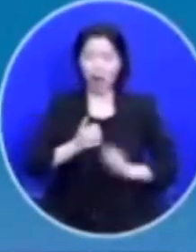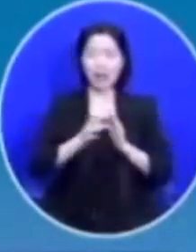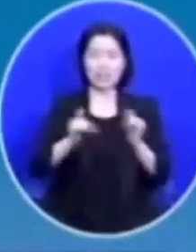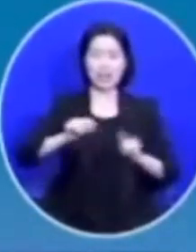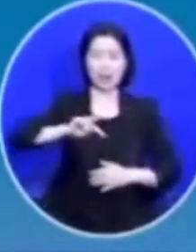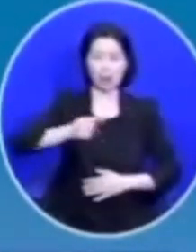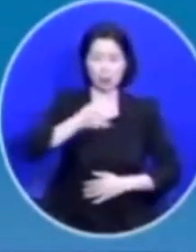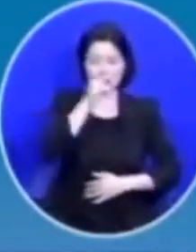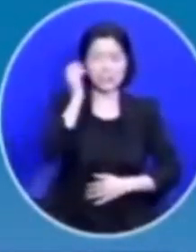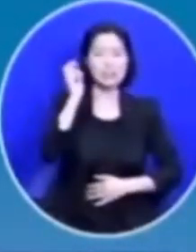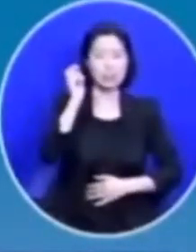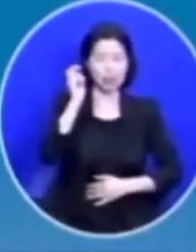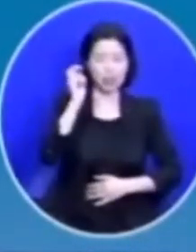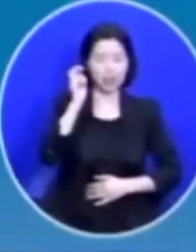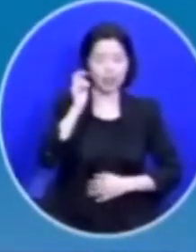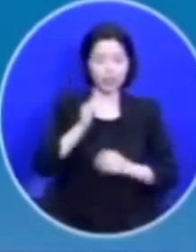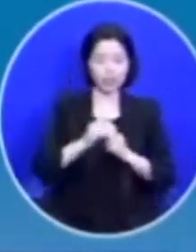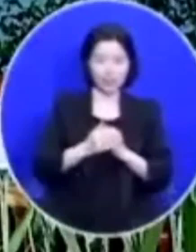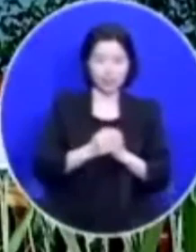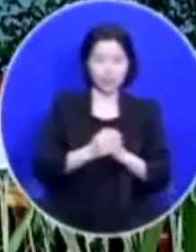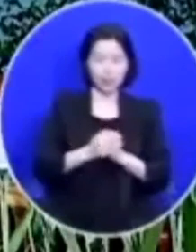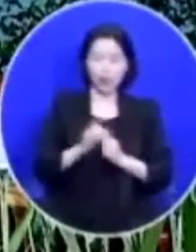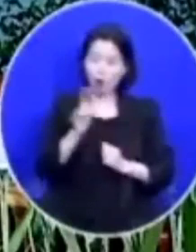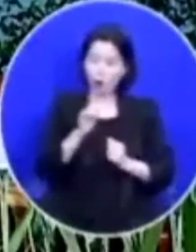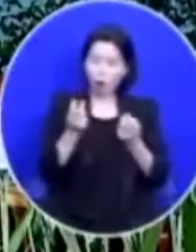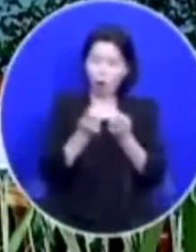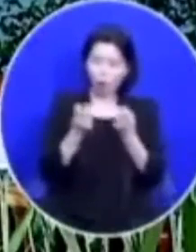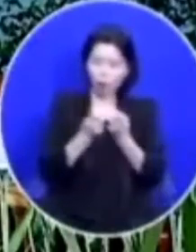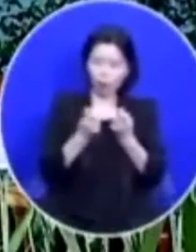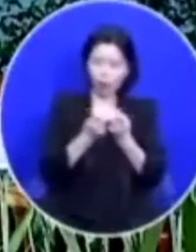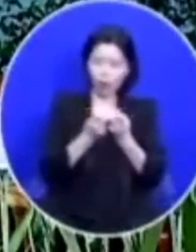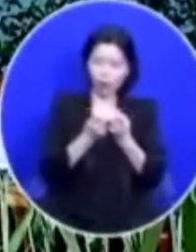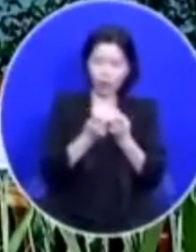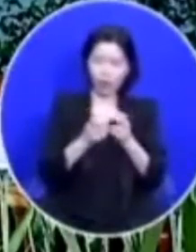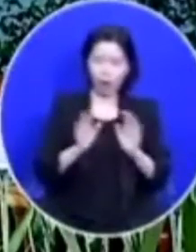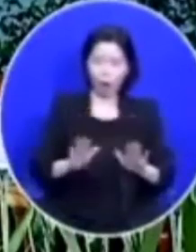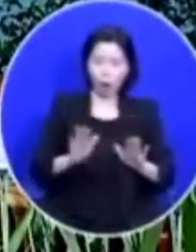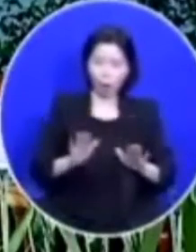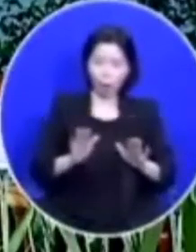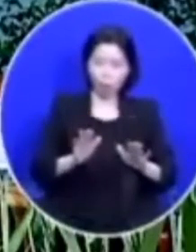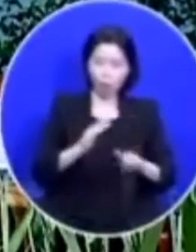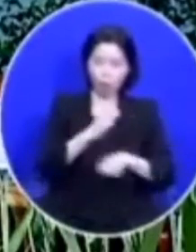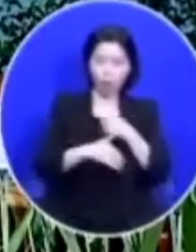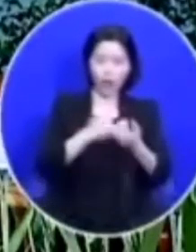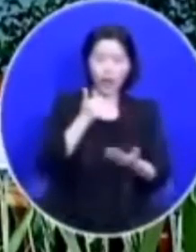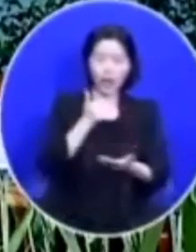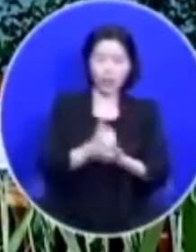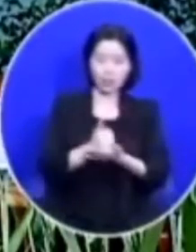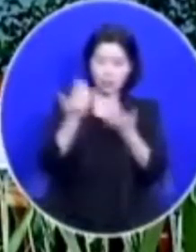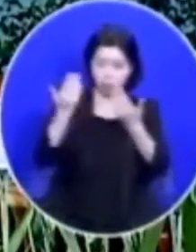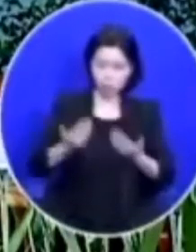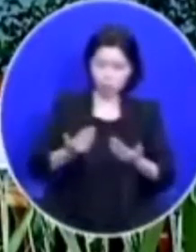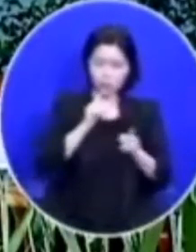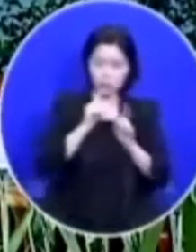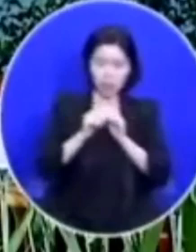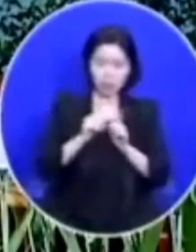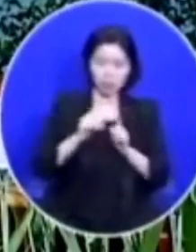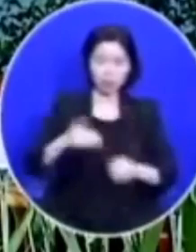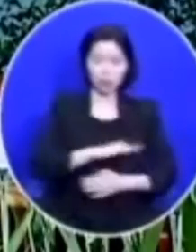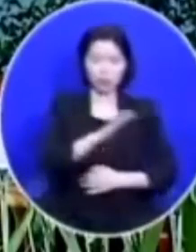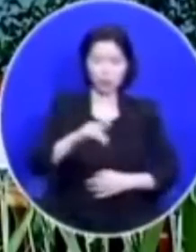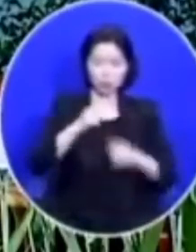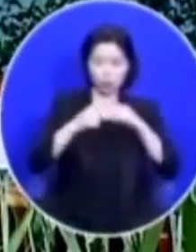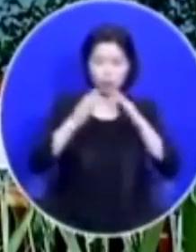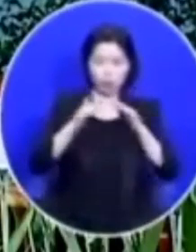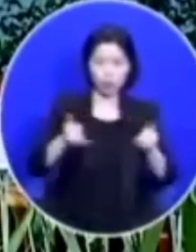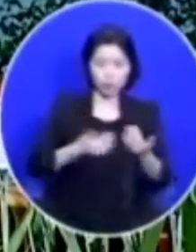생각합니다 자 어떻게 오늘 하나님께서 주신 말씀을 우리 교우 조가 나누어야